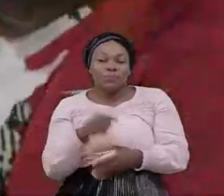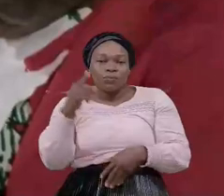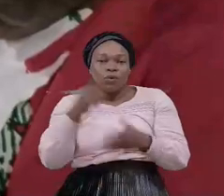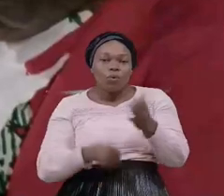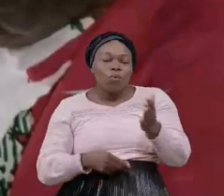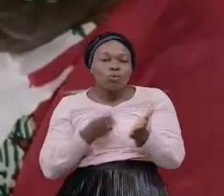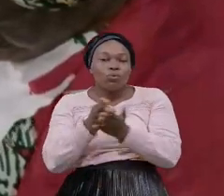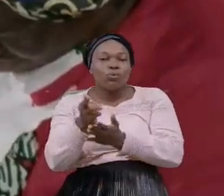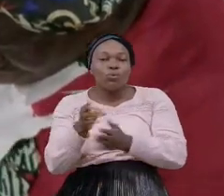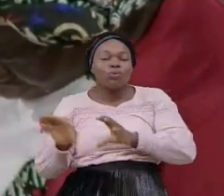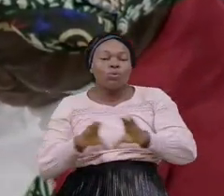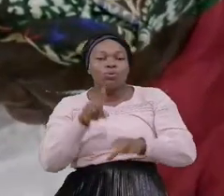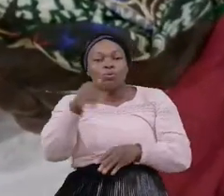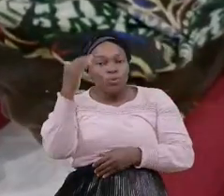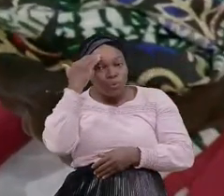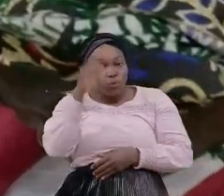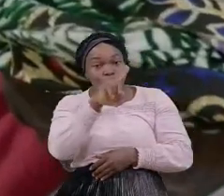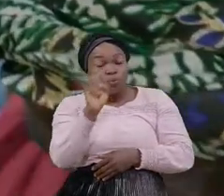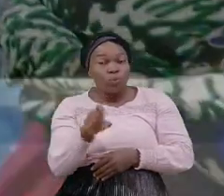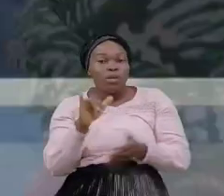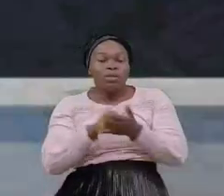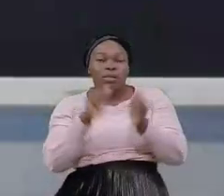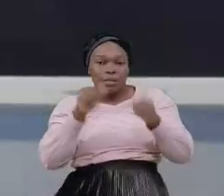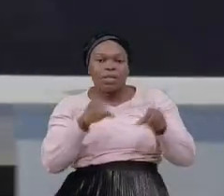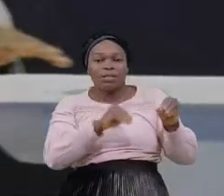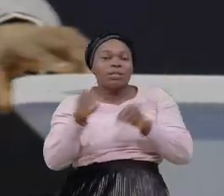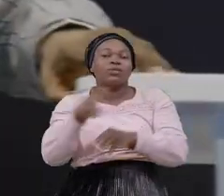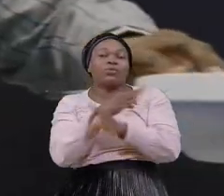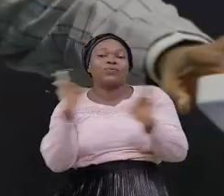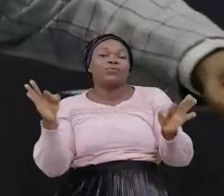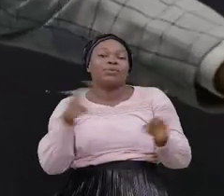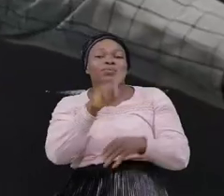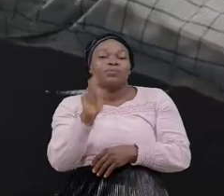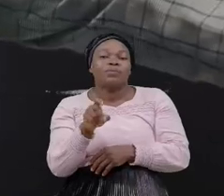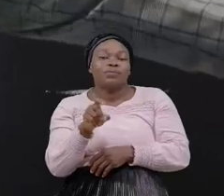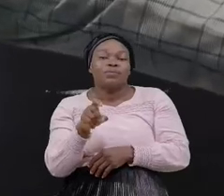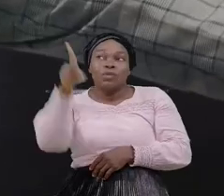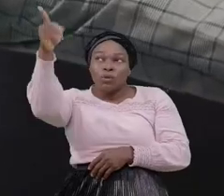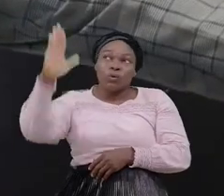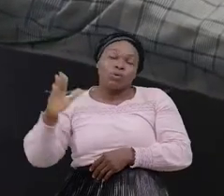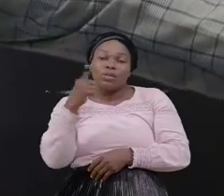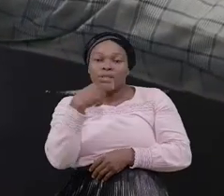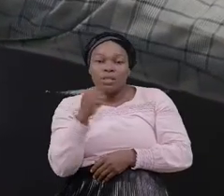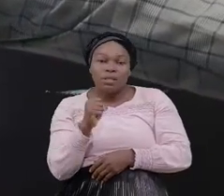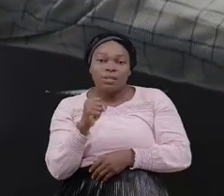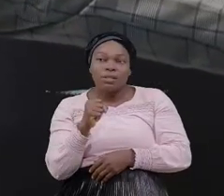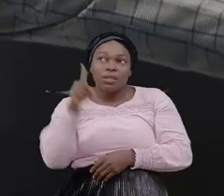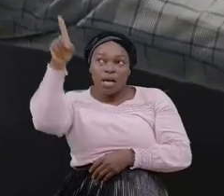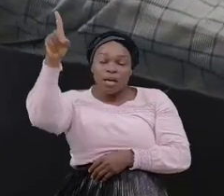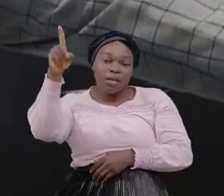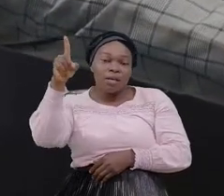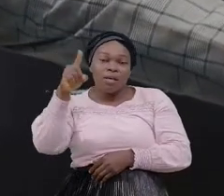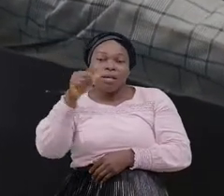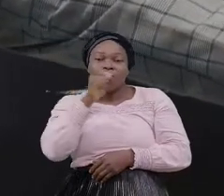Quelle vérité connaissez-vous? Qui peut vous affranchir? Dieu a dit, je suis Dieu, je